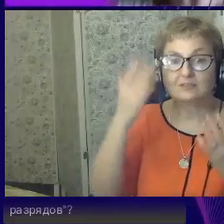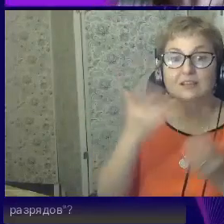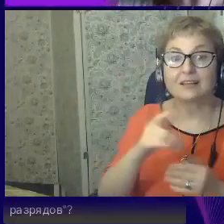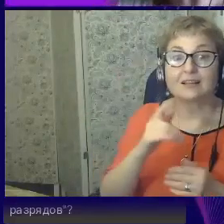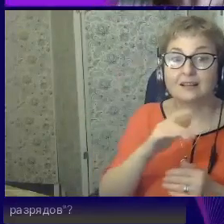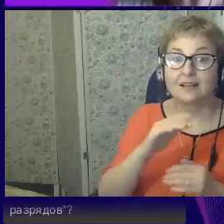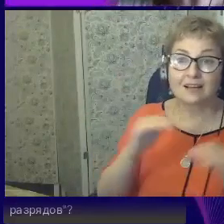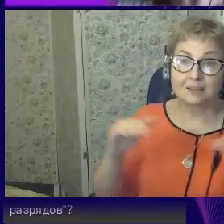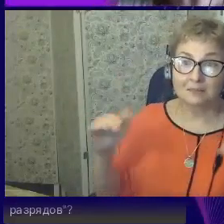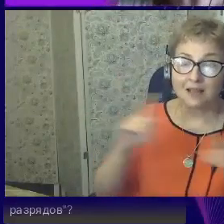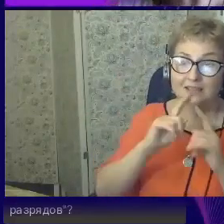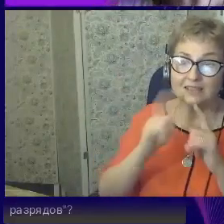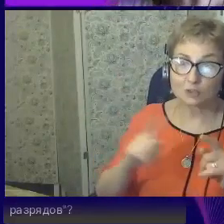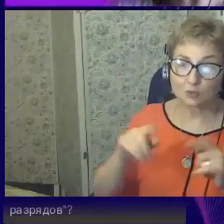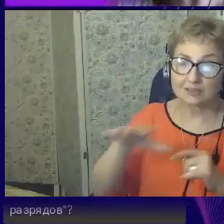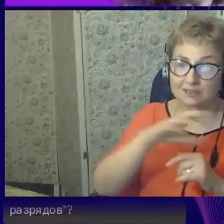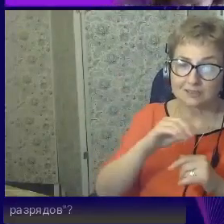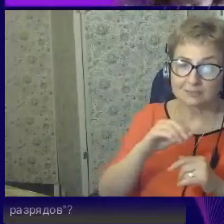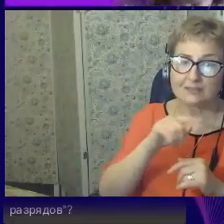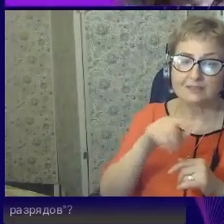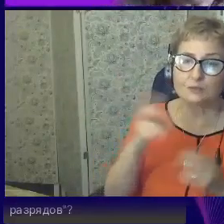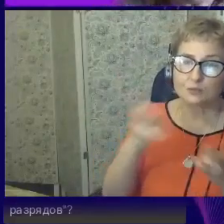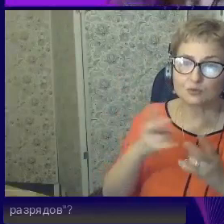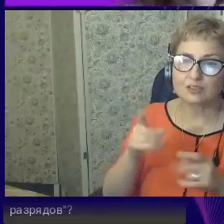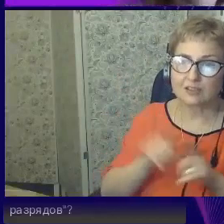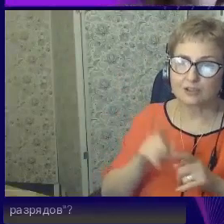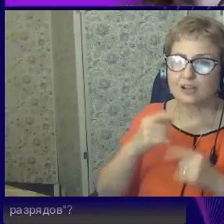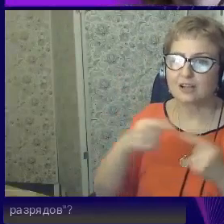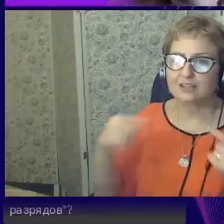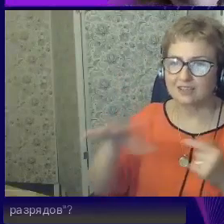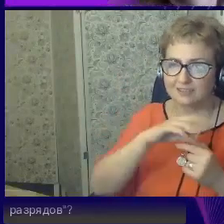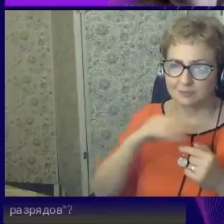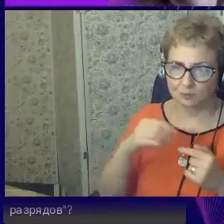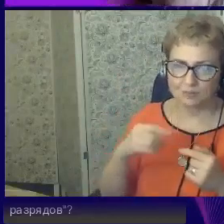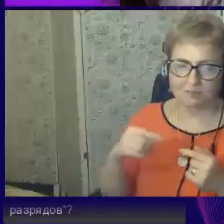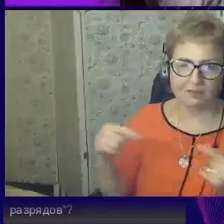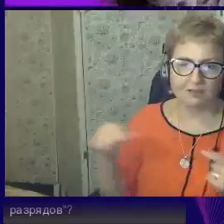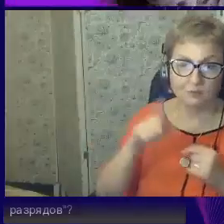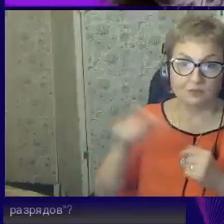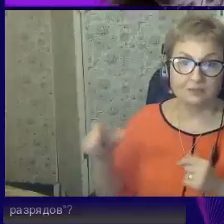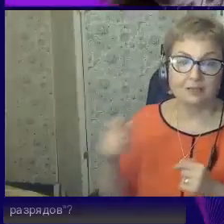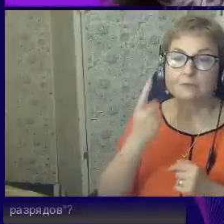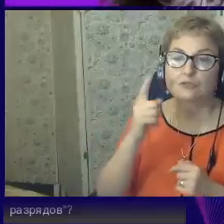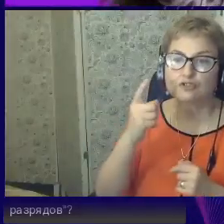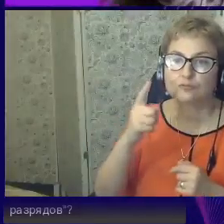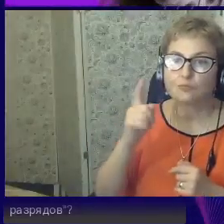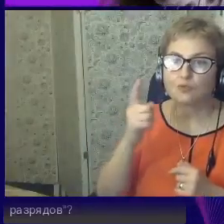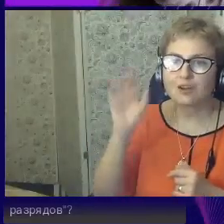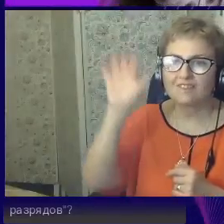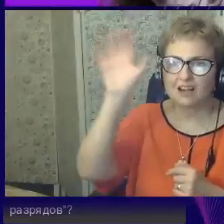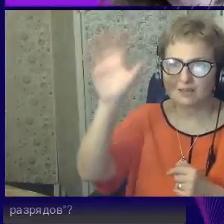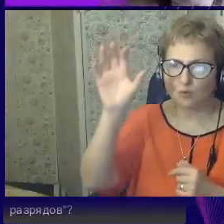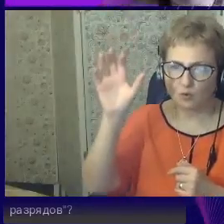же, как всем остальным. Вот. Далее, волейбол. Почему именно волейбол? Нас сейчас спрашивают, почему не